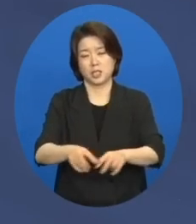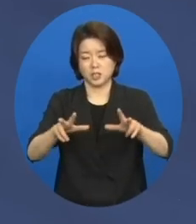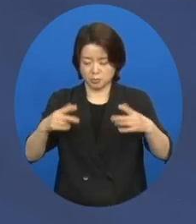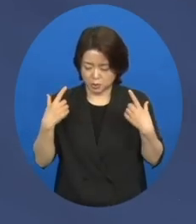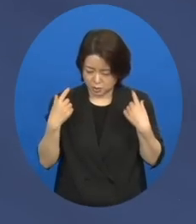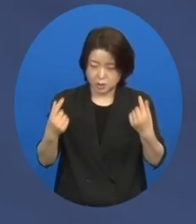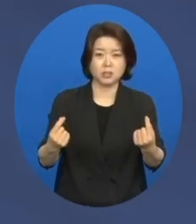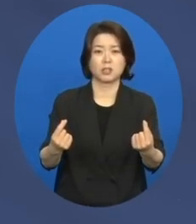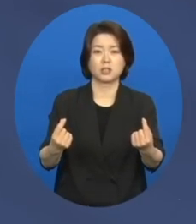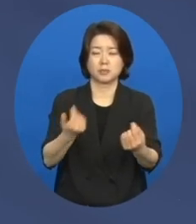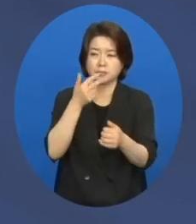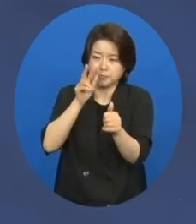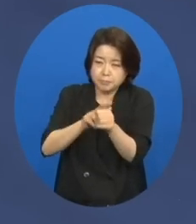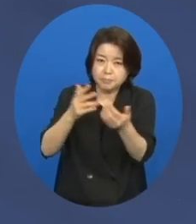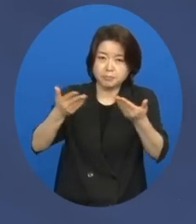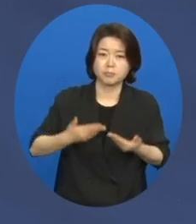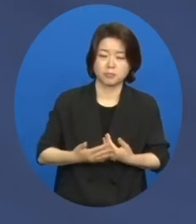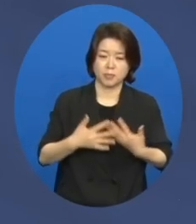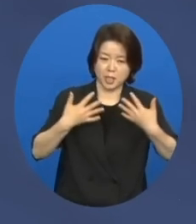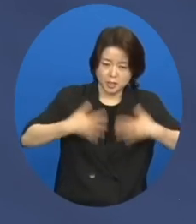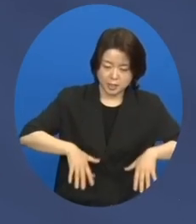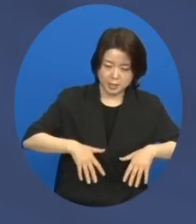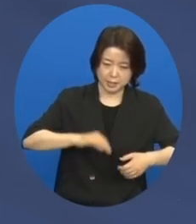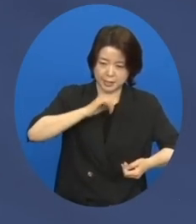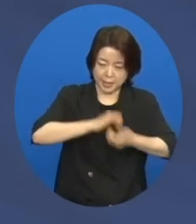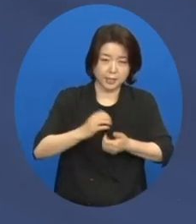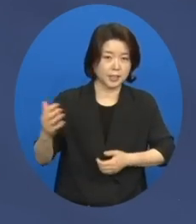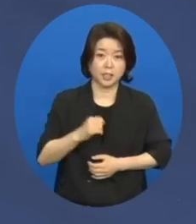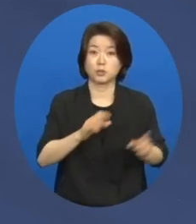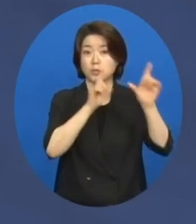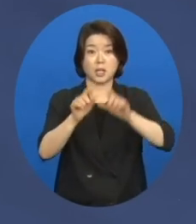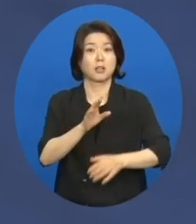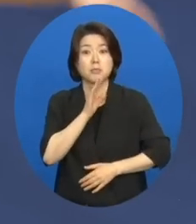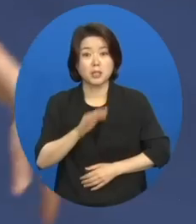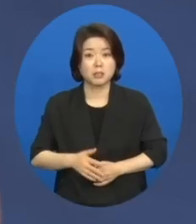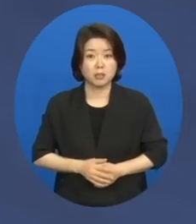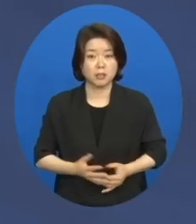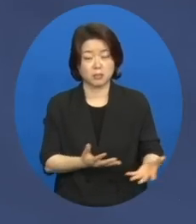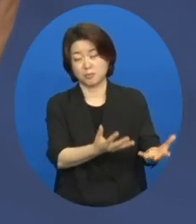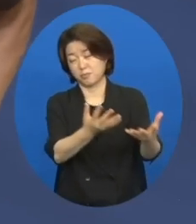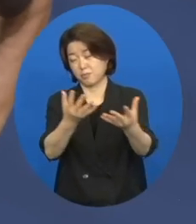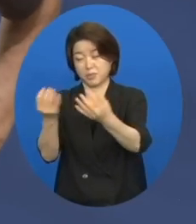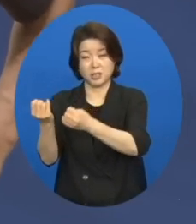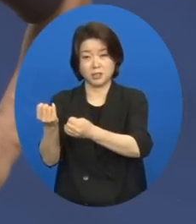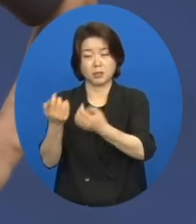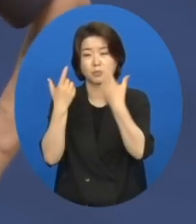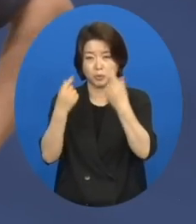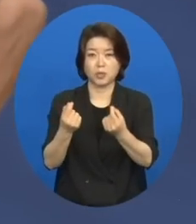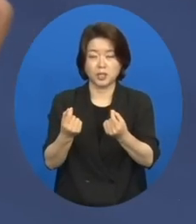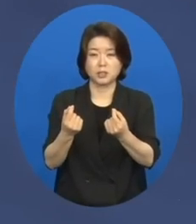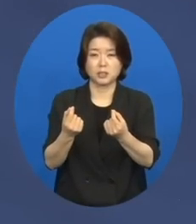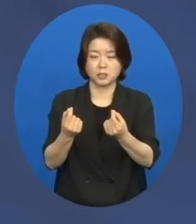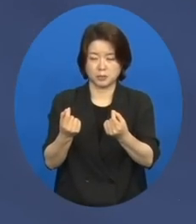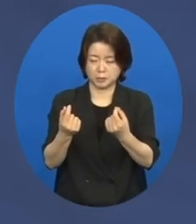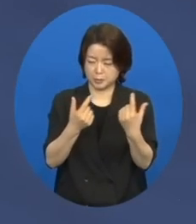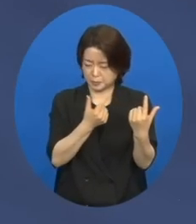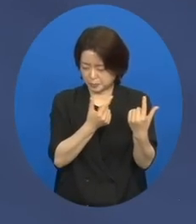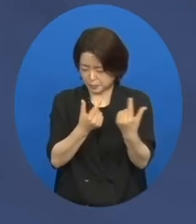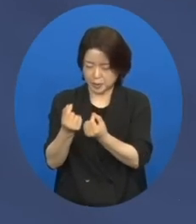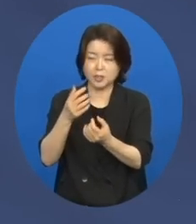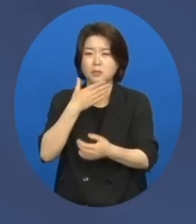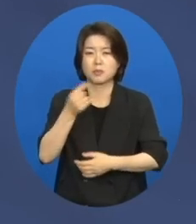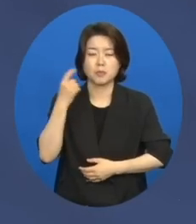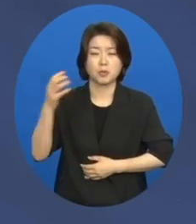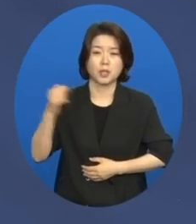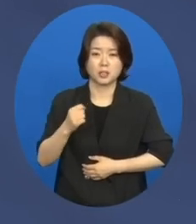여전히 도전을 받고 연약한 한계를 가지고 살아갑니다. 근데 수백 명이 똑같이 동일한 믿음 가지고